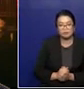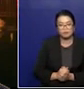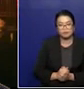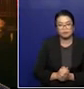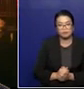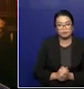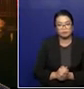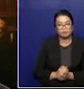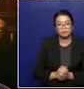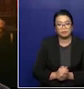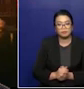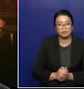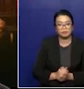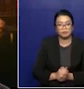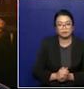งนี้ผมย้ำนะฮะ